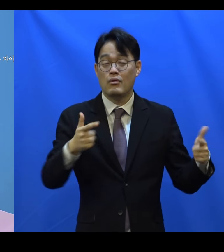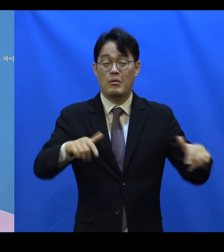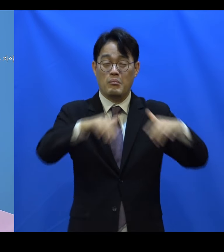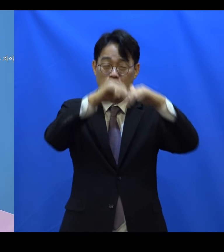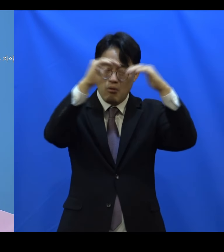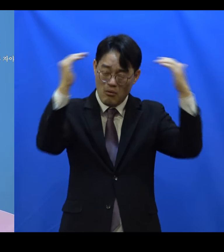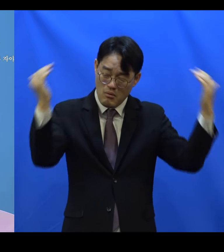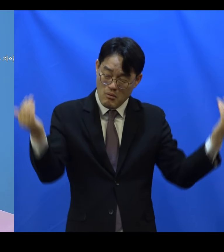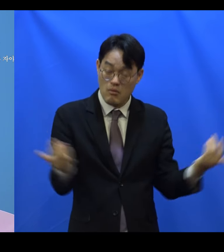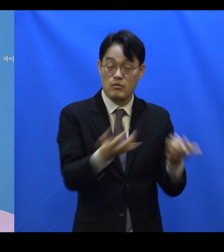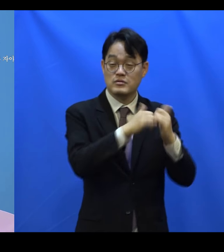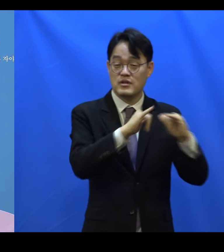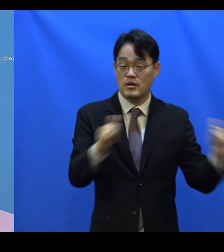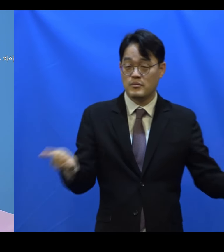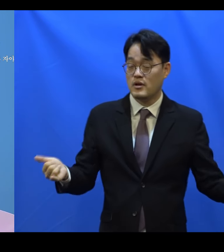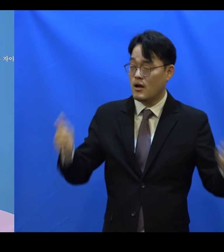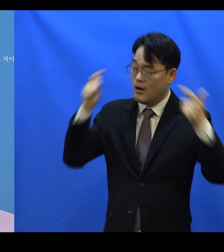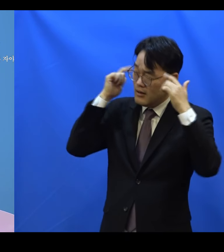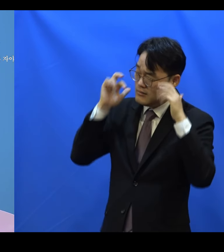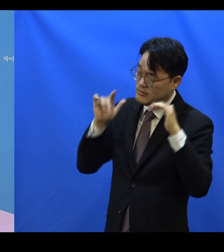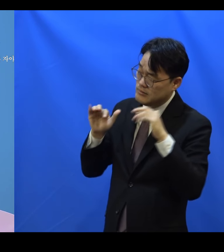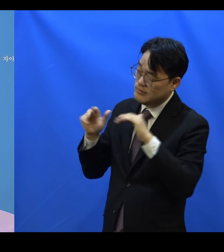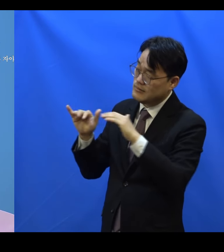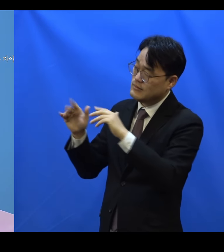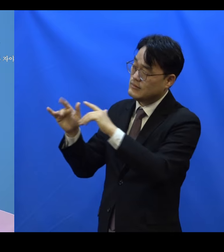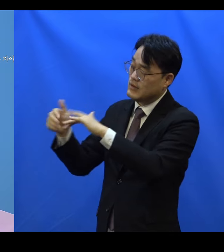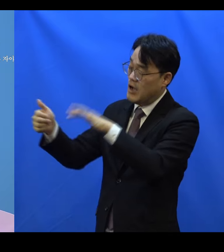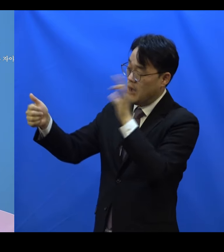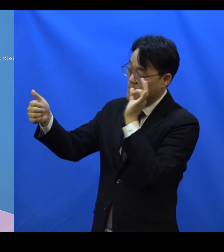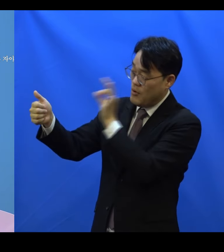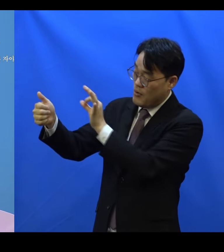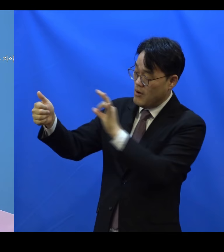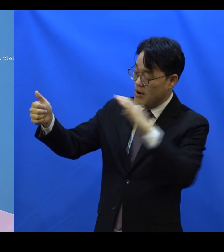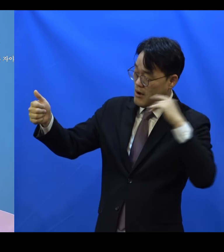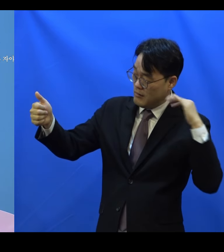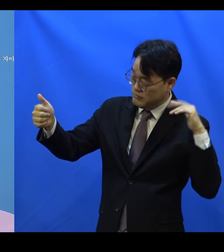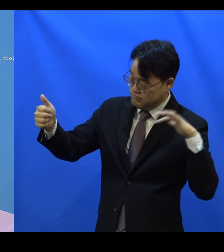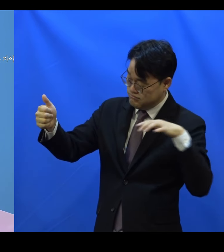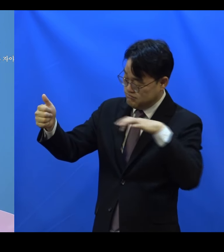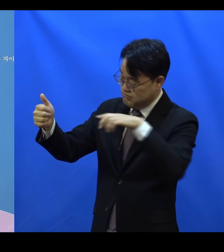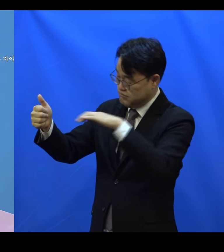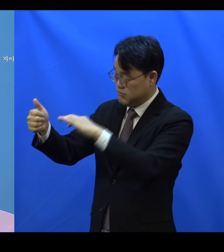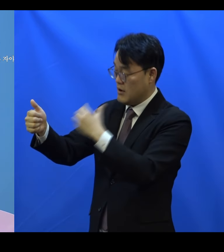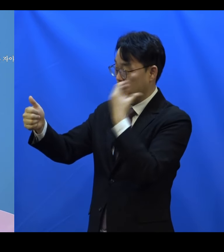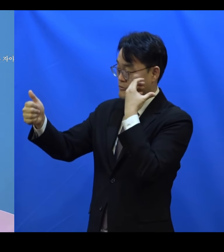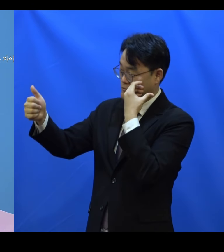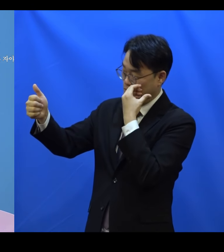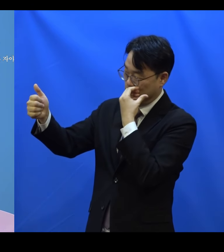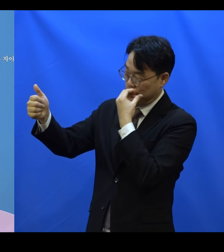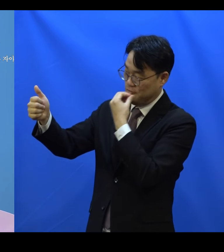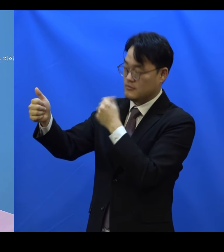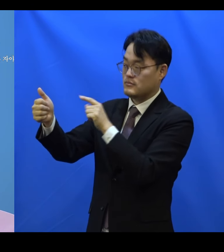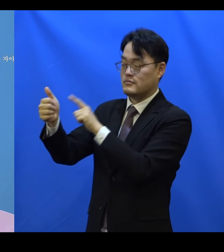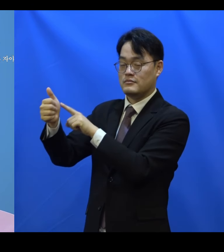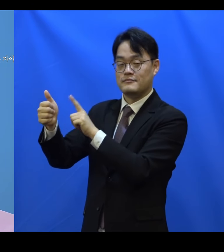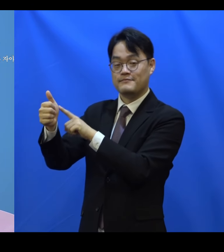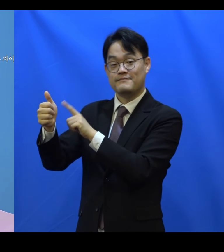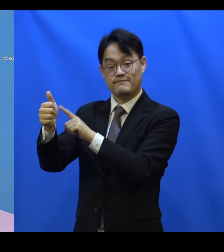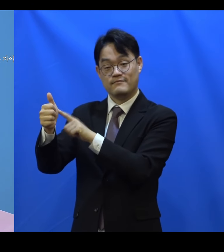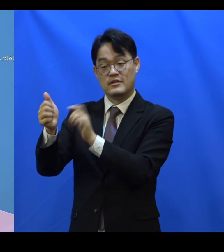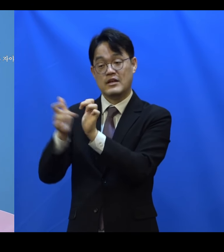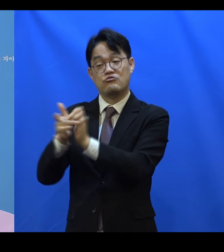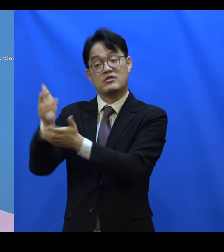아닙니다. 누구라도 마음껏 즐길 수 있도록 피어나 있다는 것. 그런 관람의 대상이 아니라 누림의 대상이다.